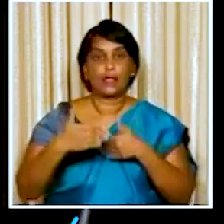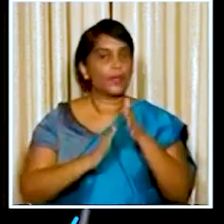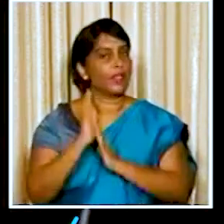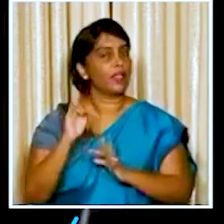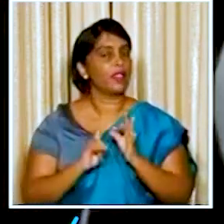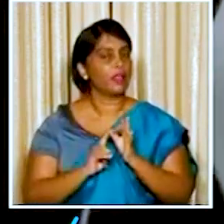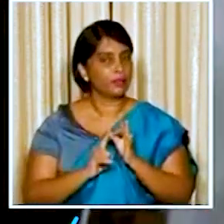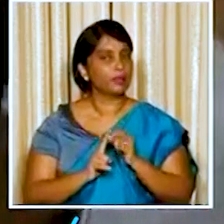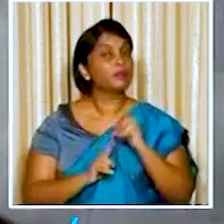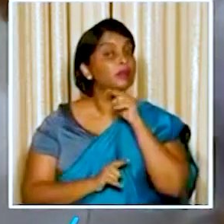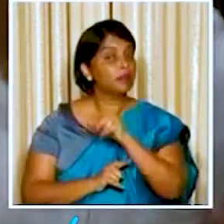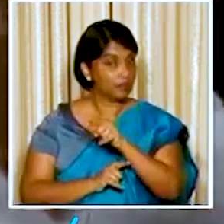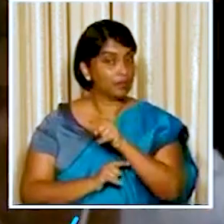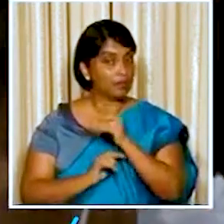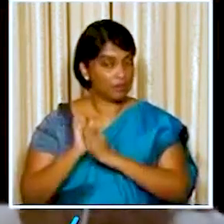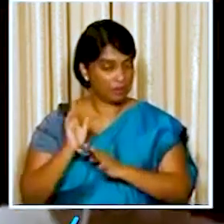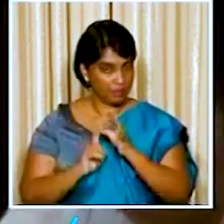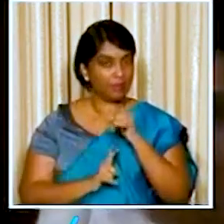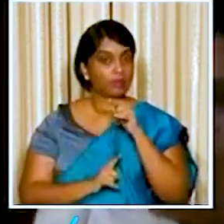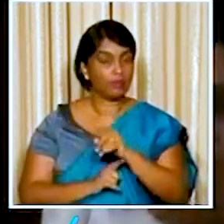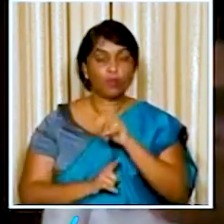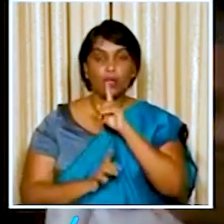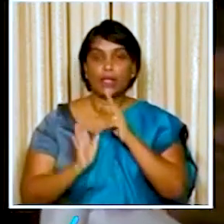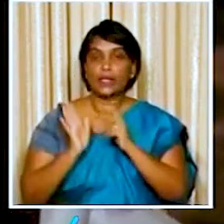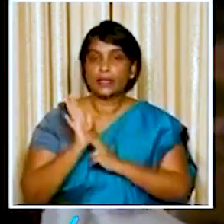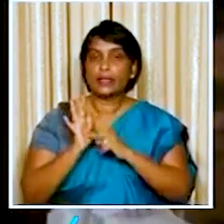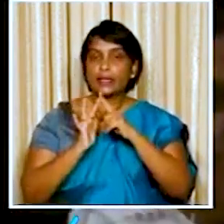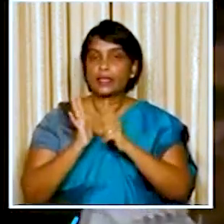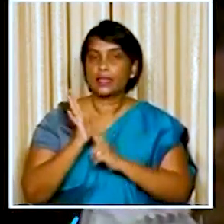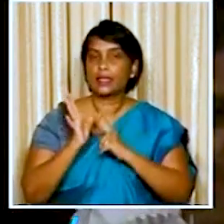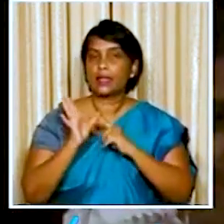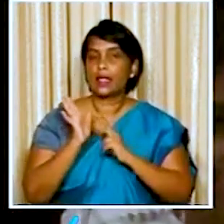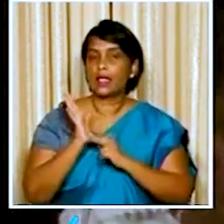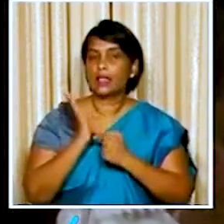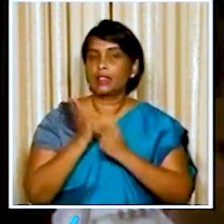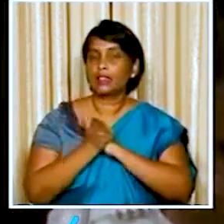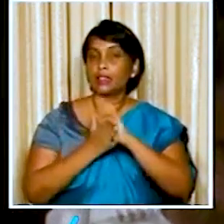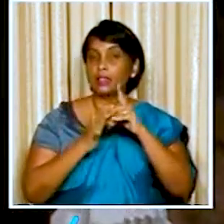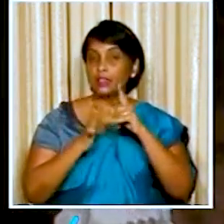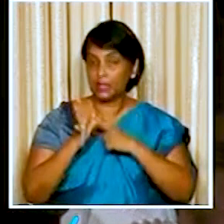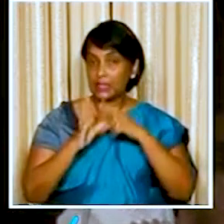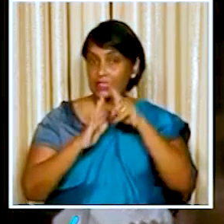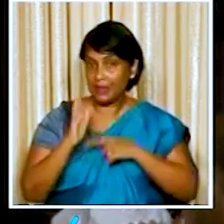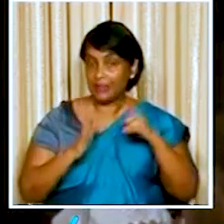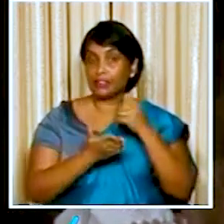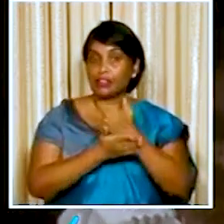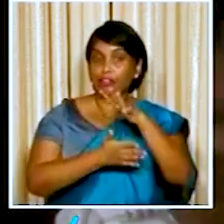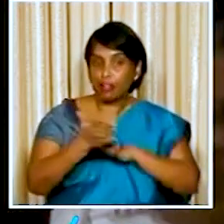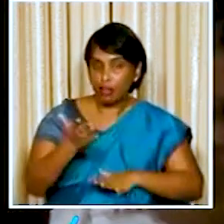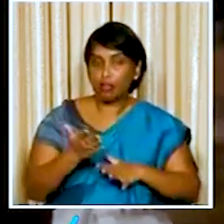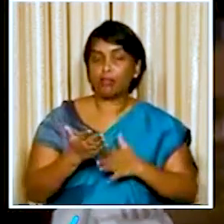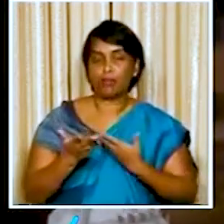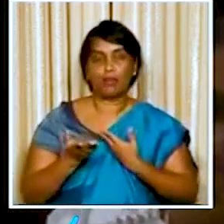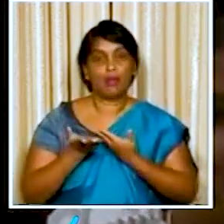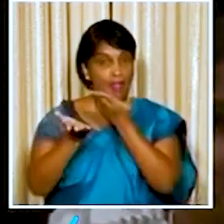ඇමතිතුමා. එතකොට එතුමාට නිලන්ත ජයවර්ධන කියන මේ නිලධාරියා එවලා තිබුණ ඒ ලිපිය. ඒ ලිපියත් මගේ ළඟ